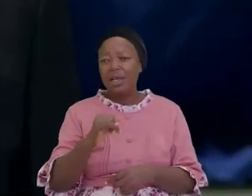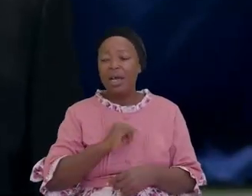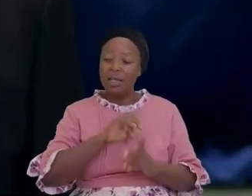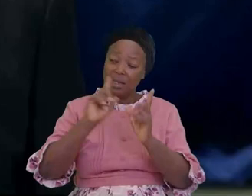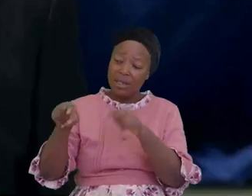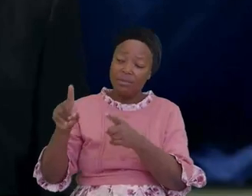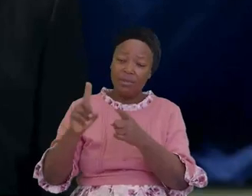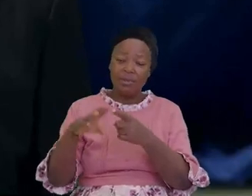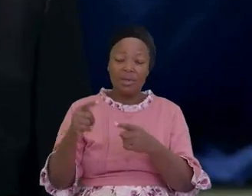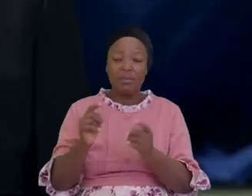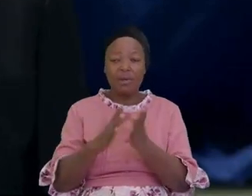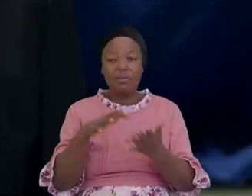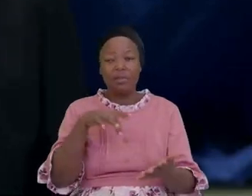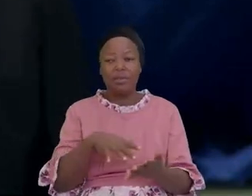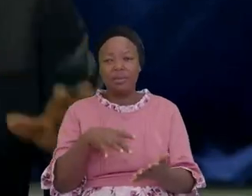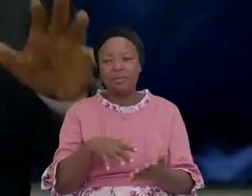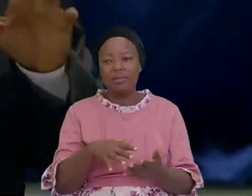Il dit, ah, je suis venu à l'étude biblique.